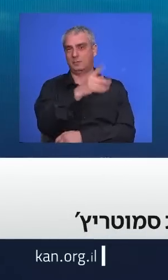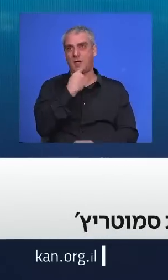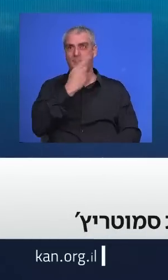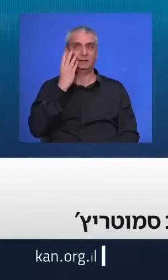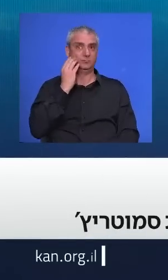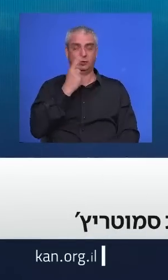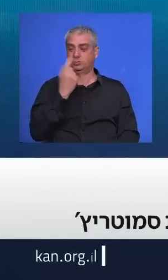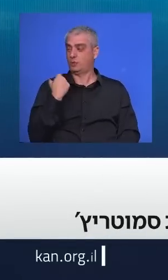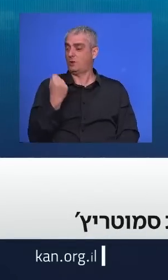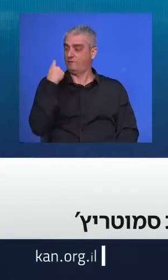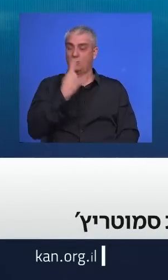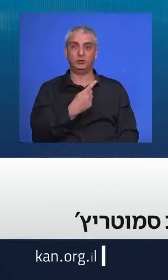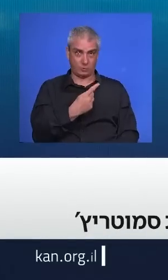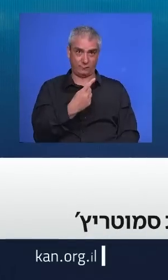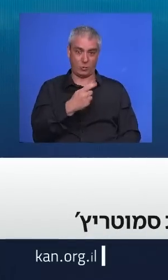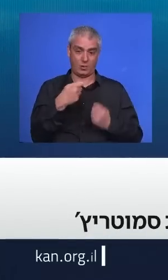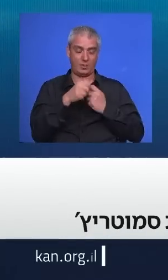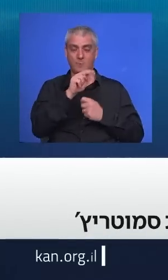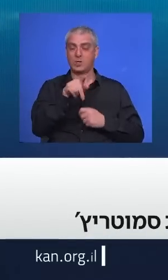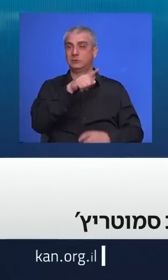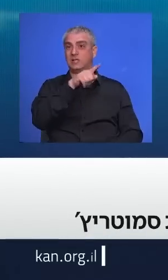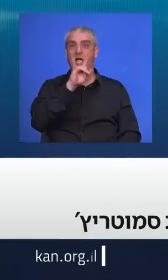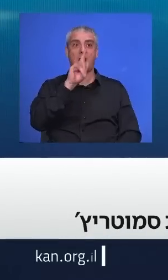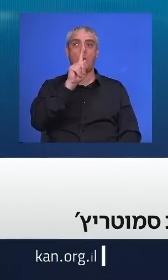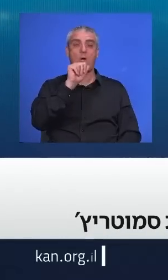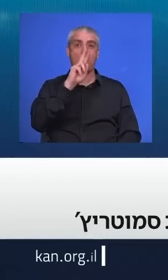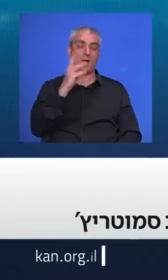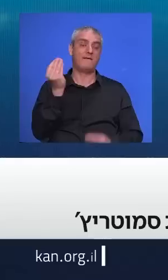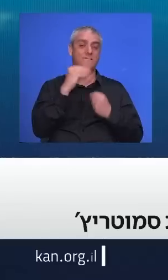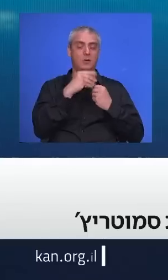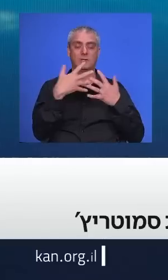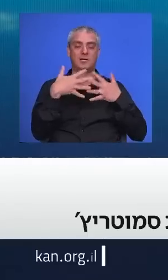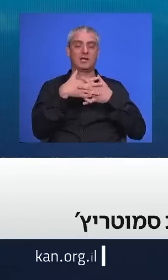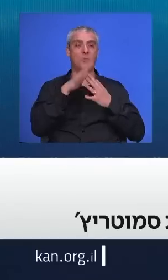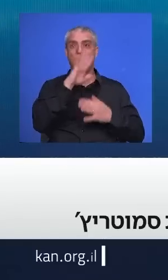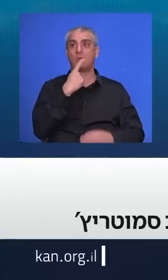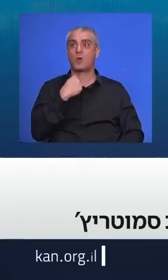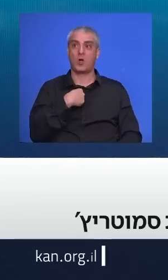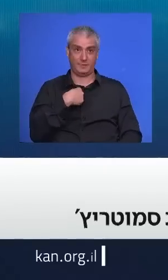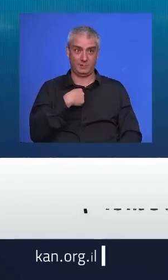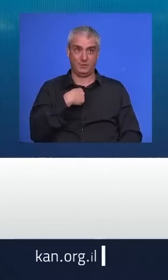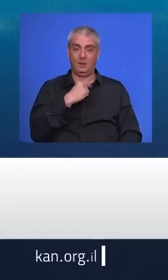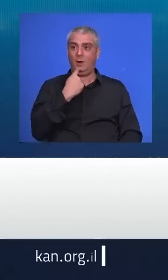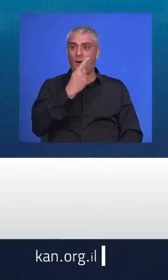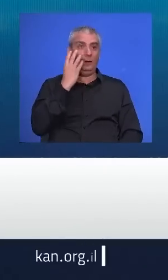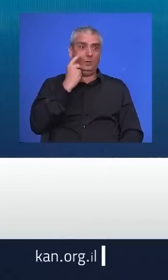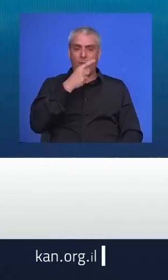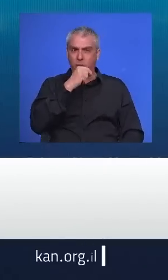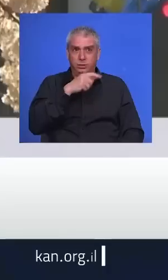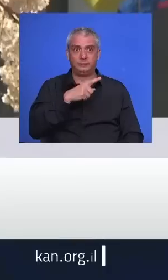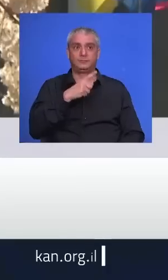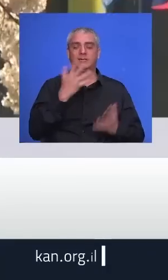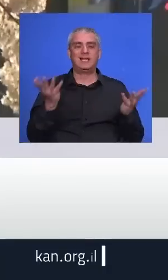אמר בשבוע שעבר בעניין חווארה. ועוד נקודה, גם בייחוד האירופי אומרים לנו דברי סמוטריץ' זה עידוד